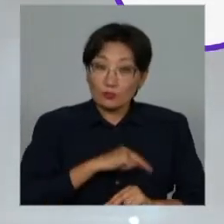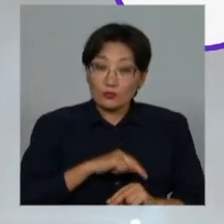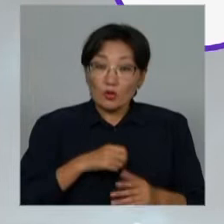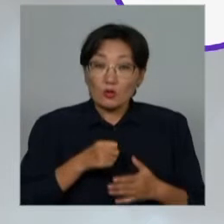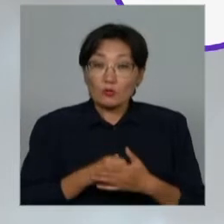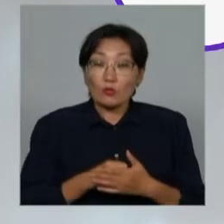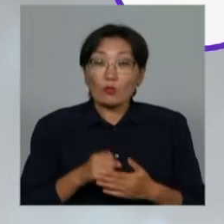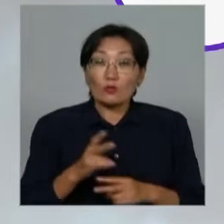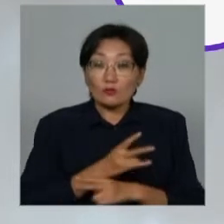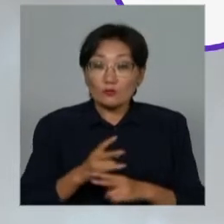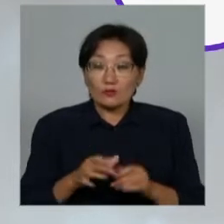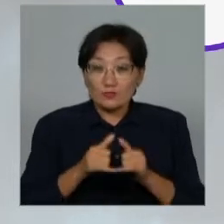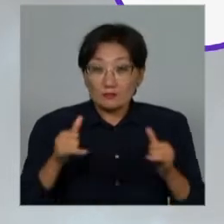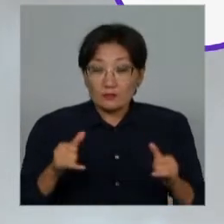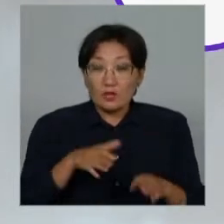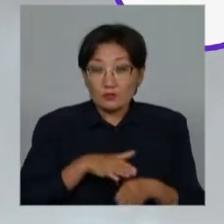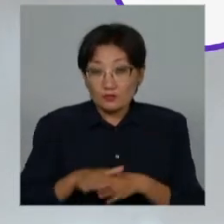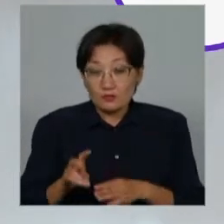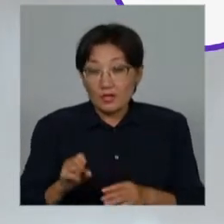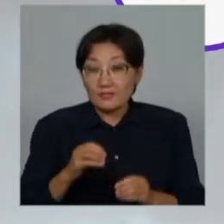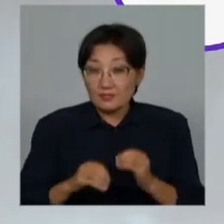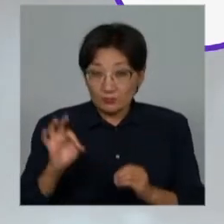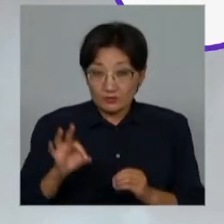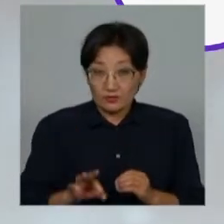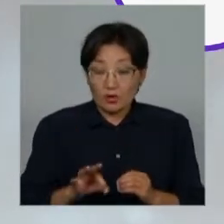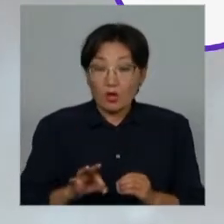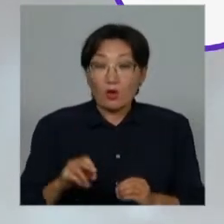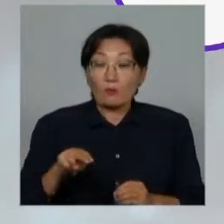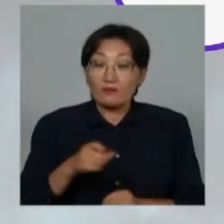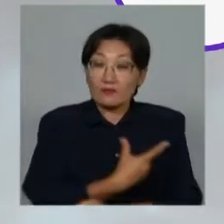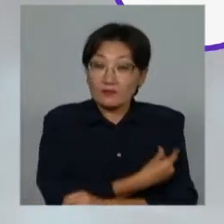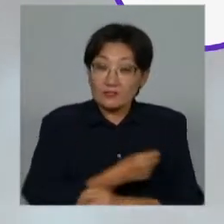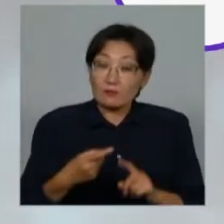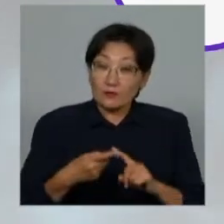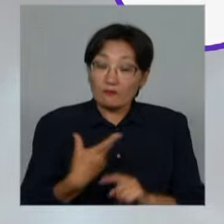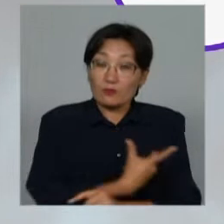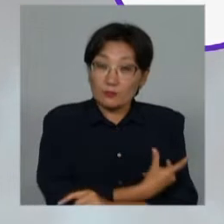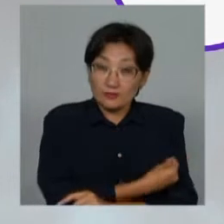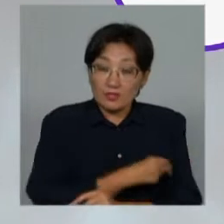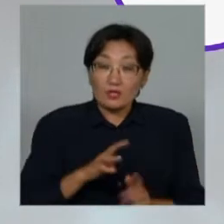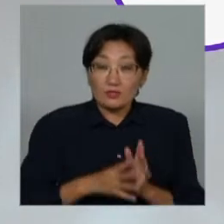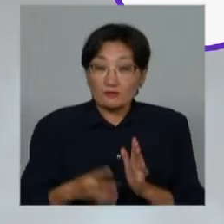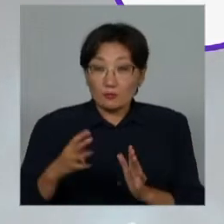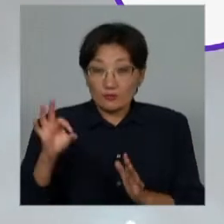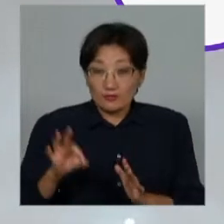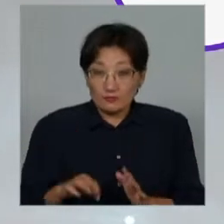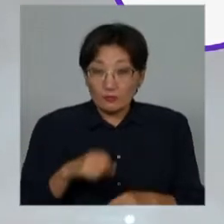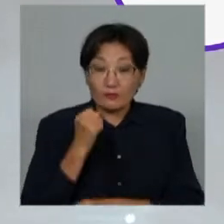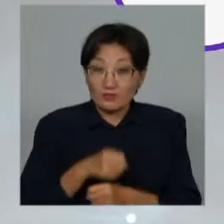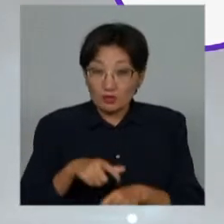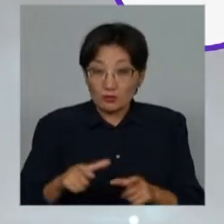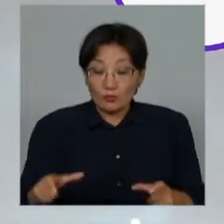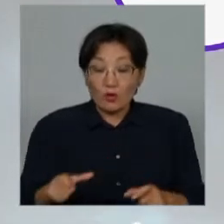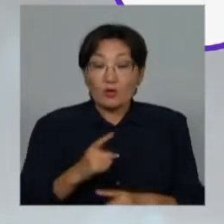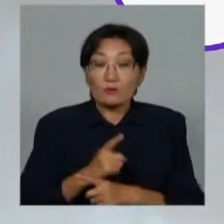до полуночи с увеличением заполняемости на 10% при вакцинации первым компонентом 90% сотрудников.